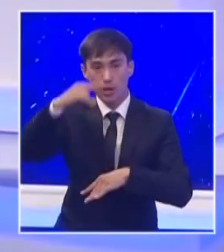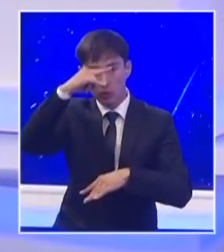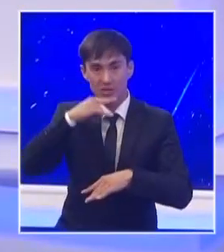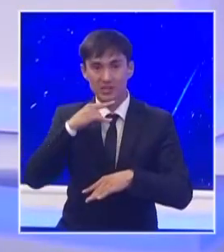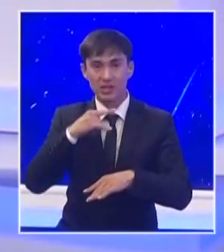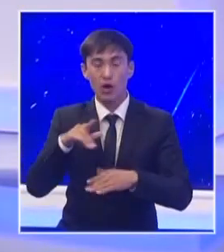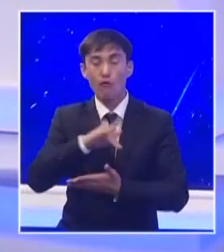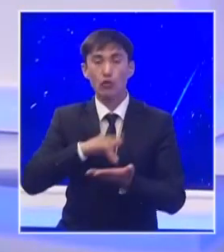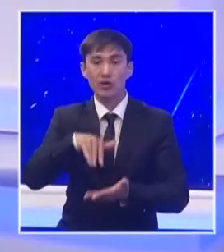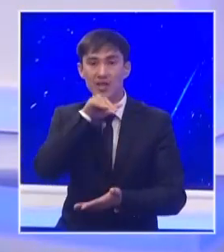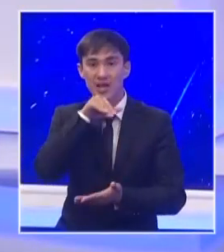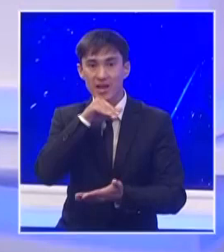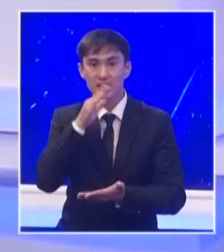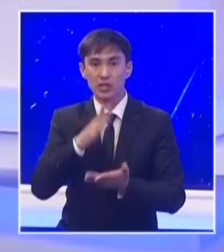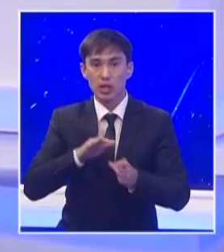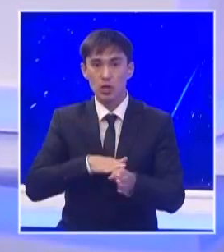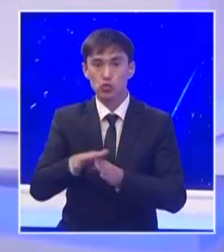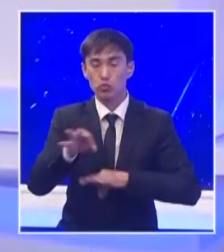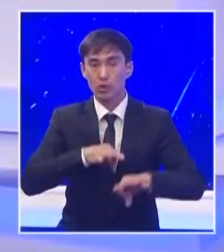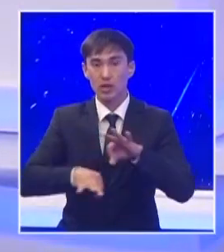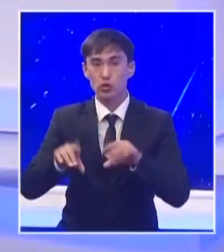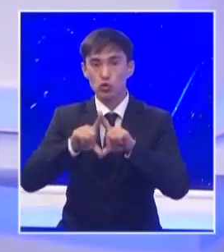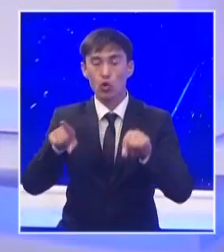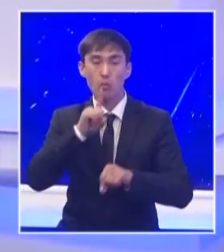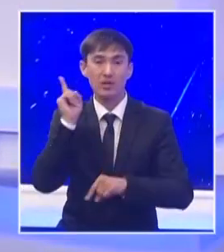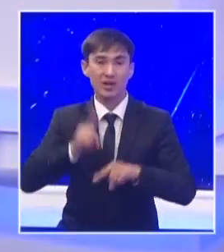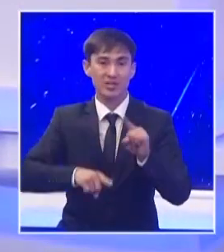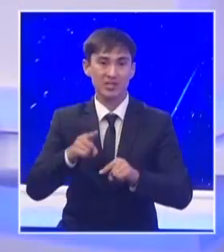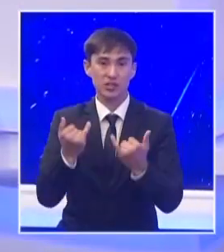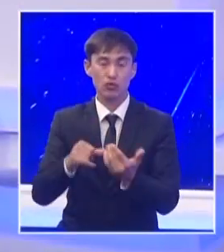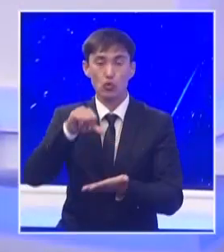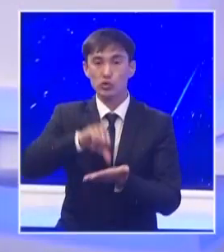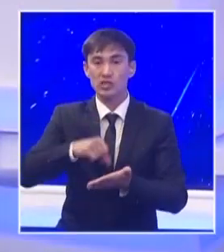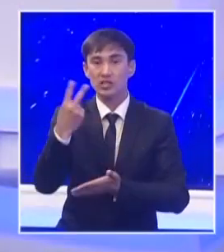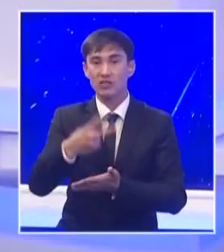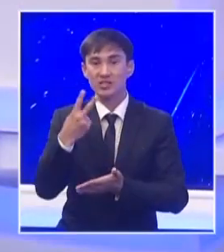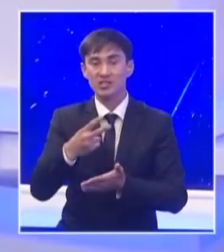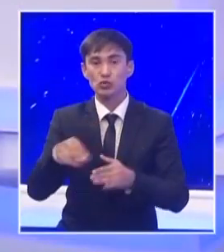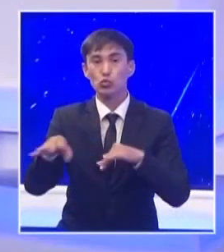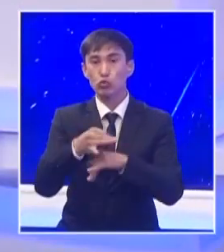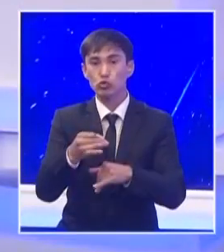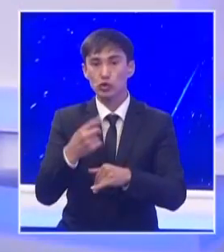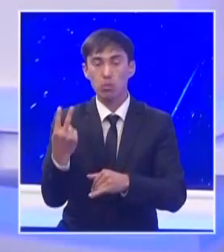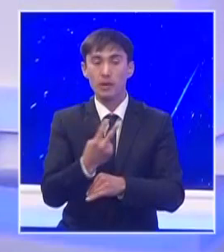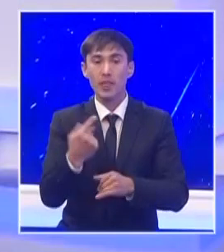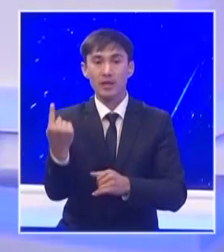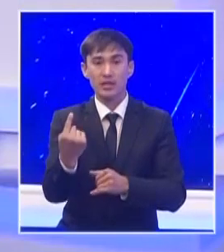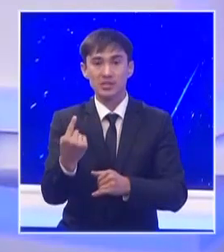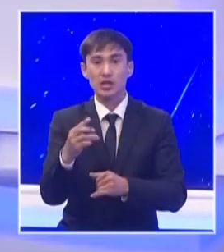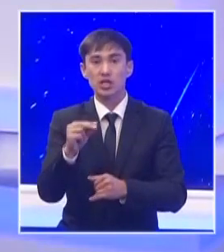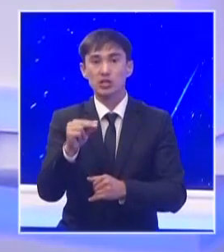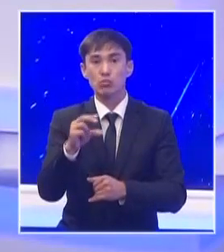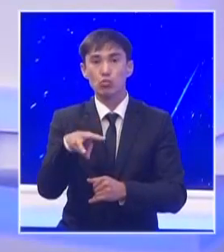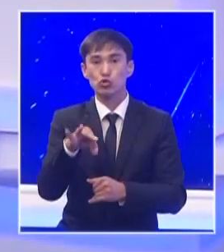один из проектов Совета – школа молодых родителей. Сегодня в нем участвуют около 20 супружеских пар. Одна из них – чета Мусановых. В